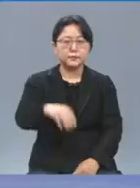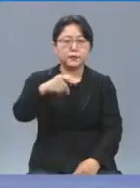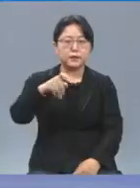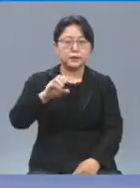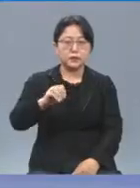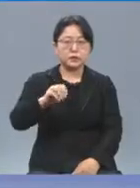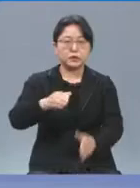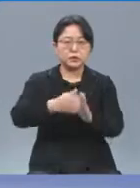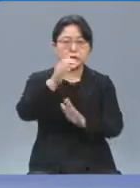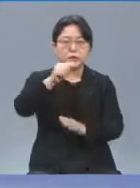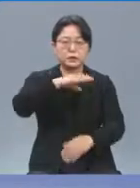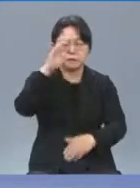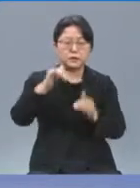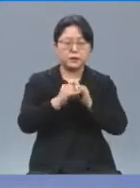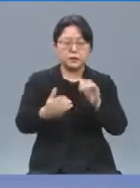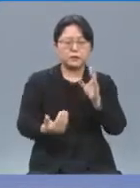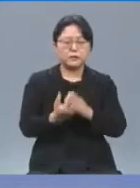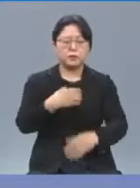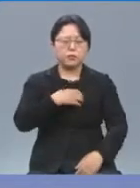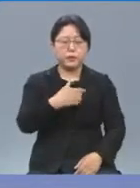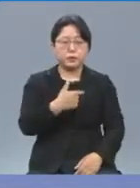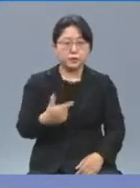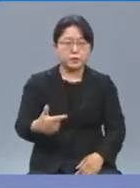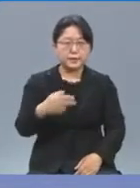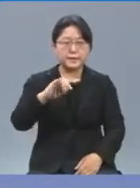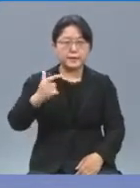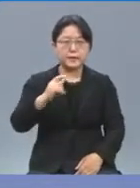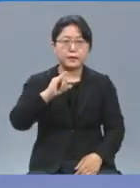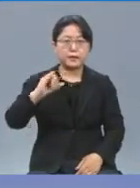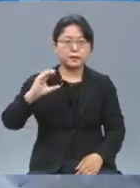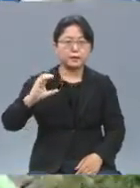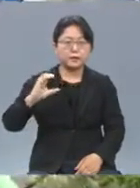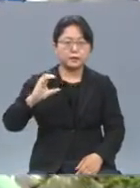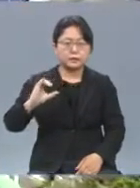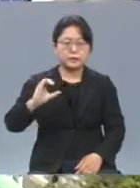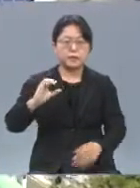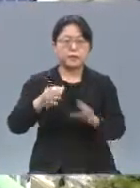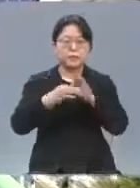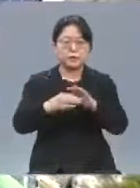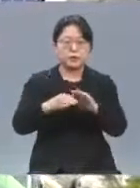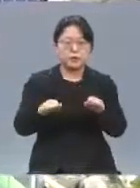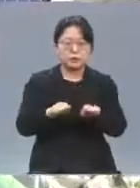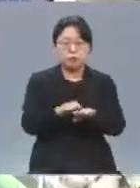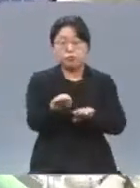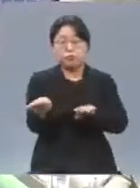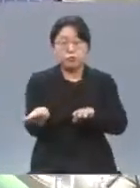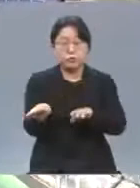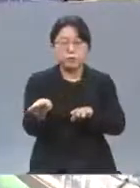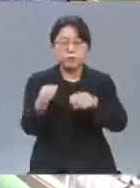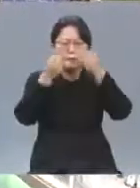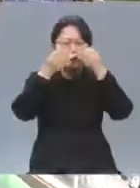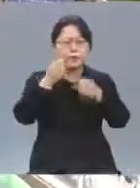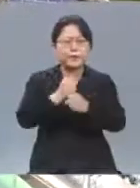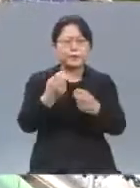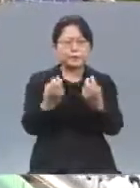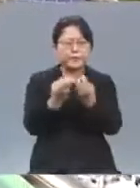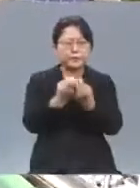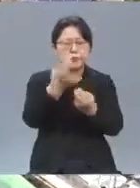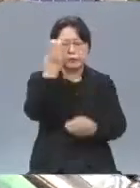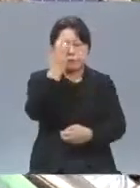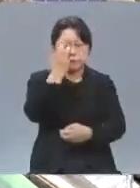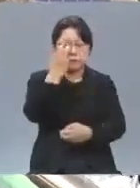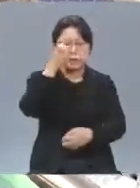강기정 광주시장 당선인이 사고 위험이 제기된 지산 나들목과 관련해서 우측 진출로를 개설하는 방안을 검토할